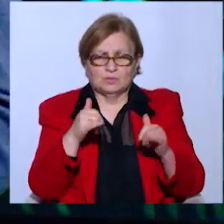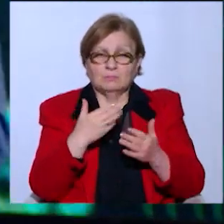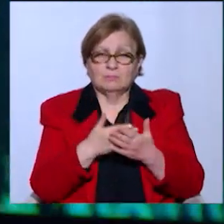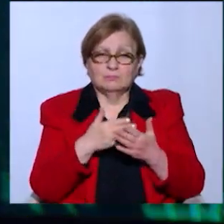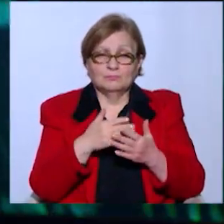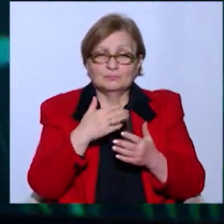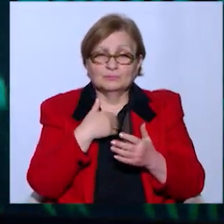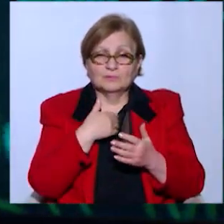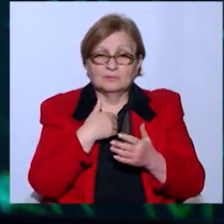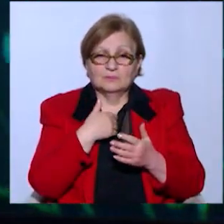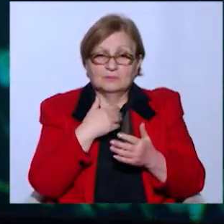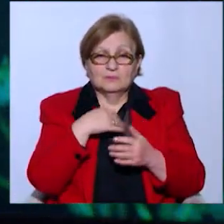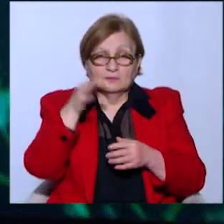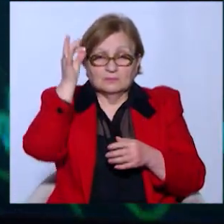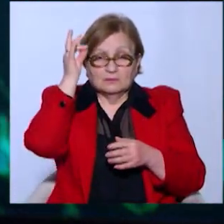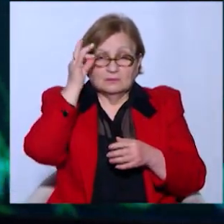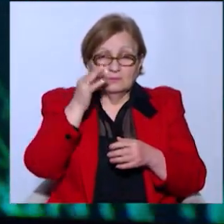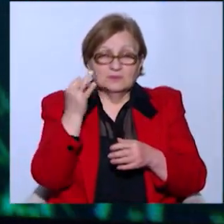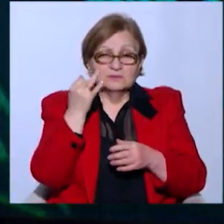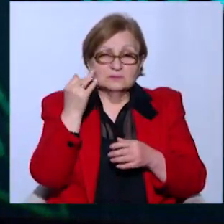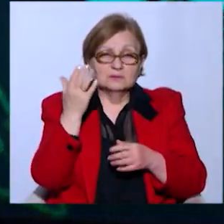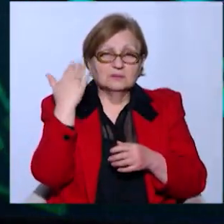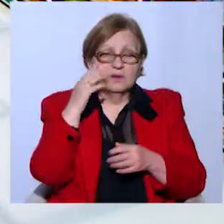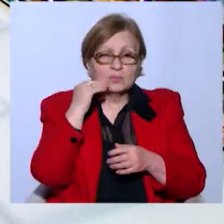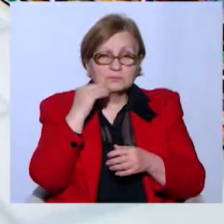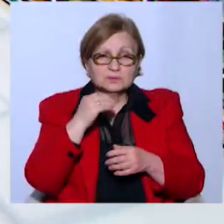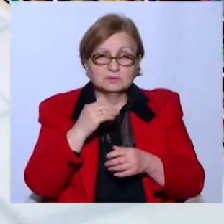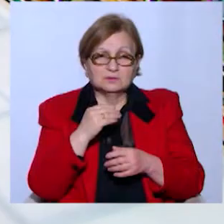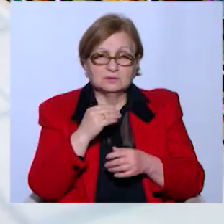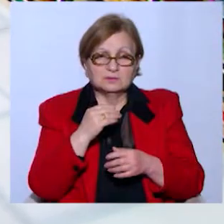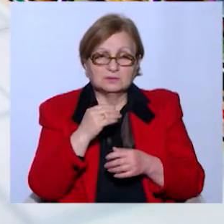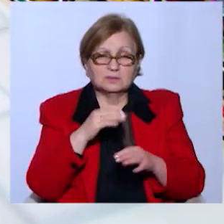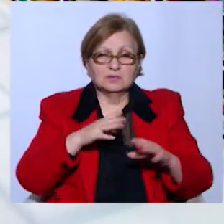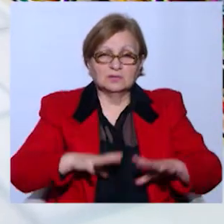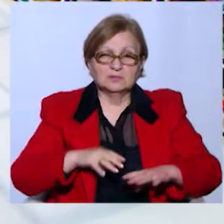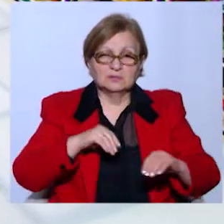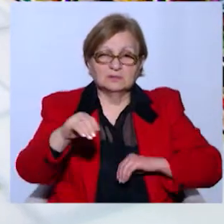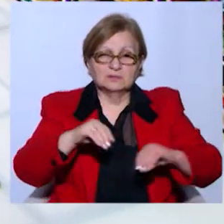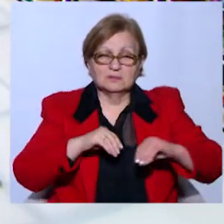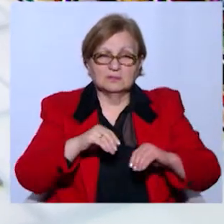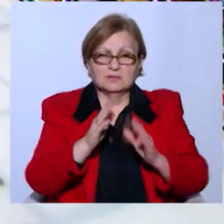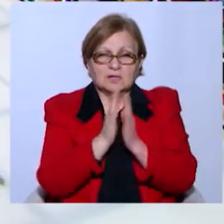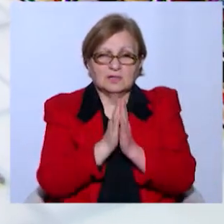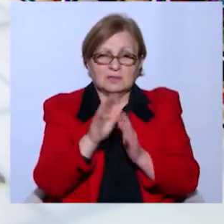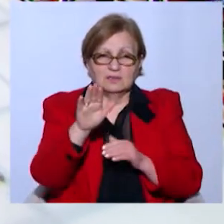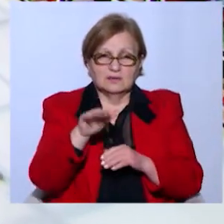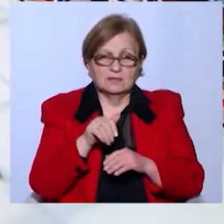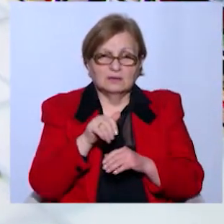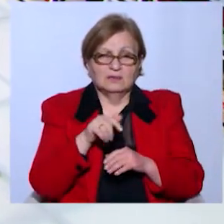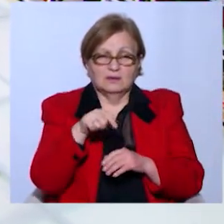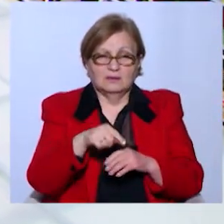მაგალითად, რომ გავიხსენოთ აი ესეთი ისტორია, როდესაც ჭადრაკის შემქმნელმა ითხოვა ამ